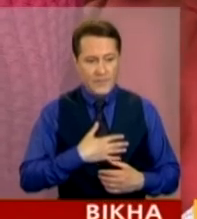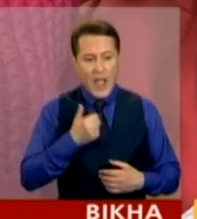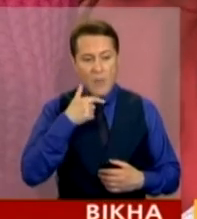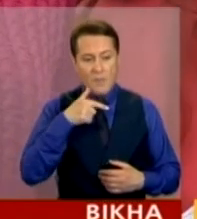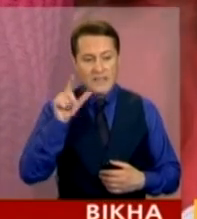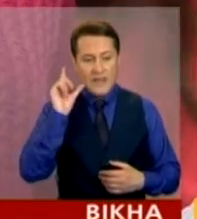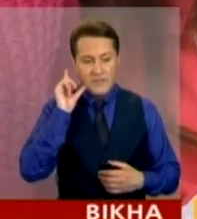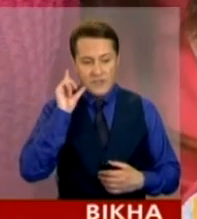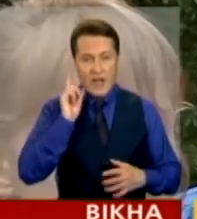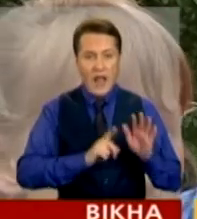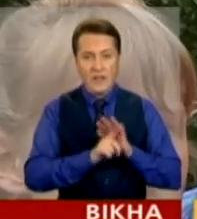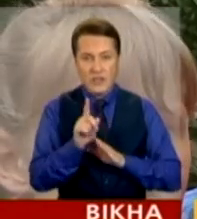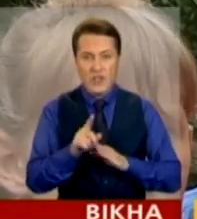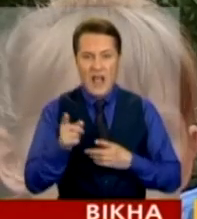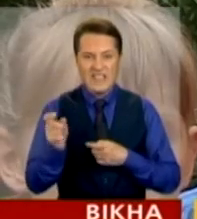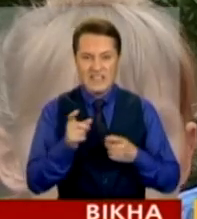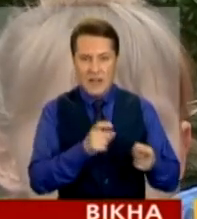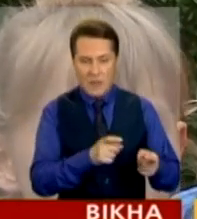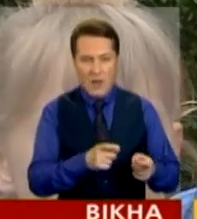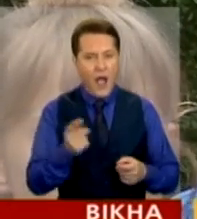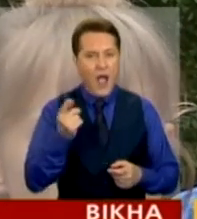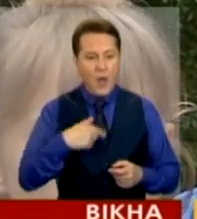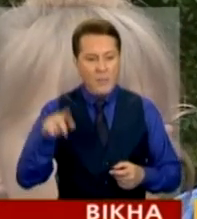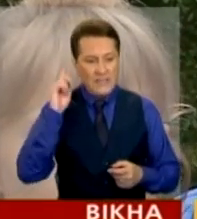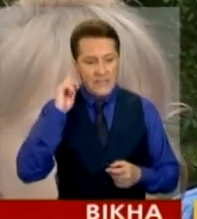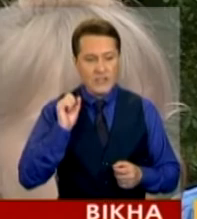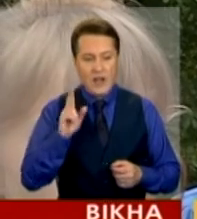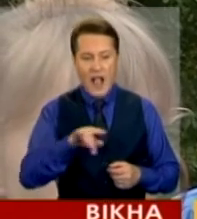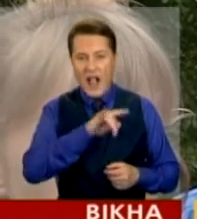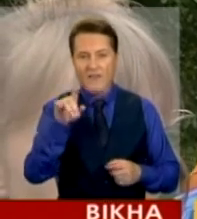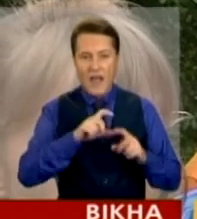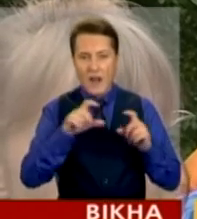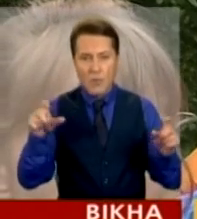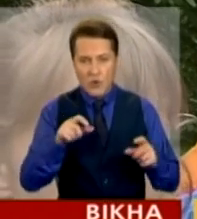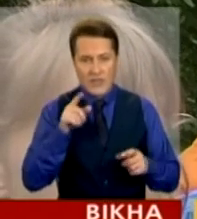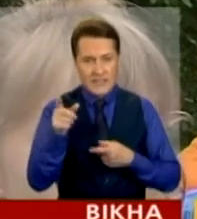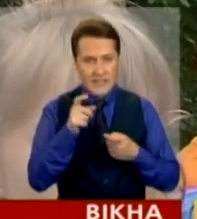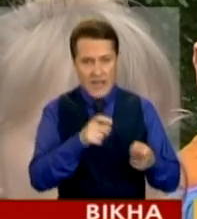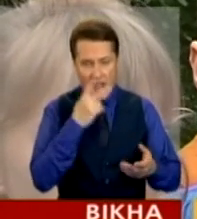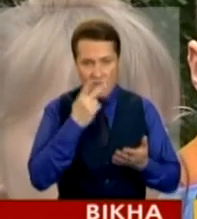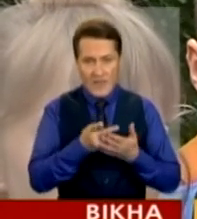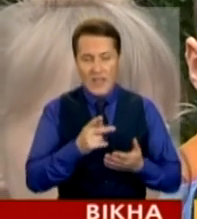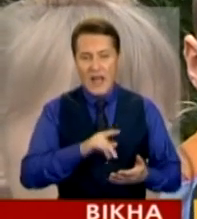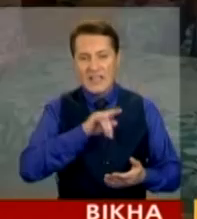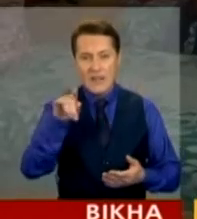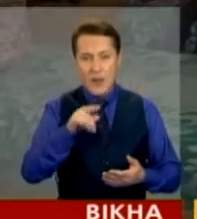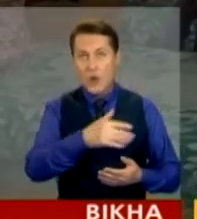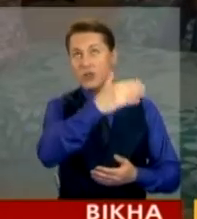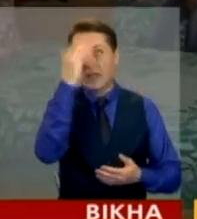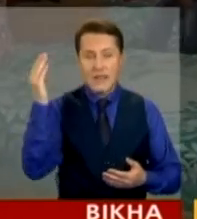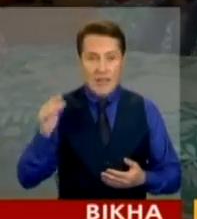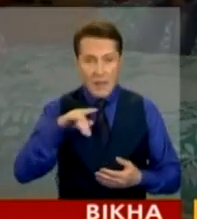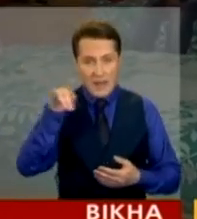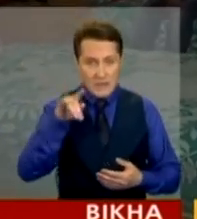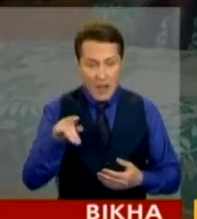позавчера началась стрельба. Мы слышали, как в аэропорте стреляют, видели самолеты, которые летают над нами.